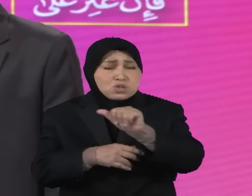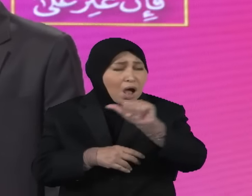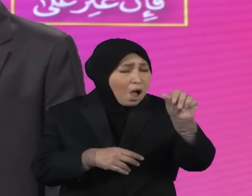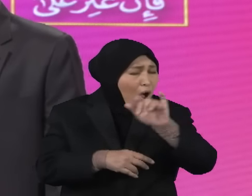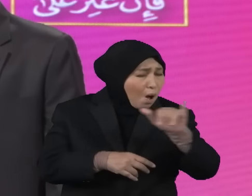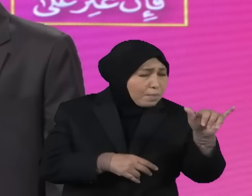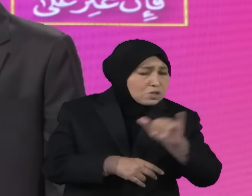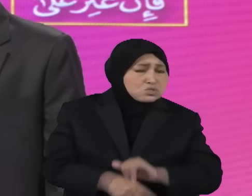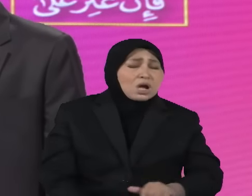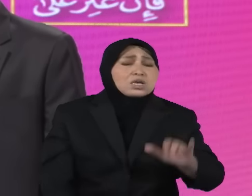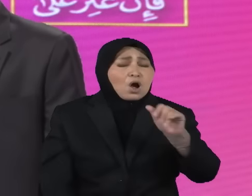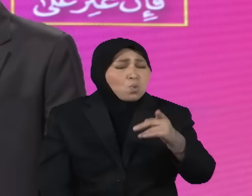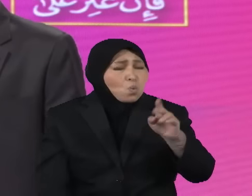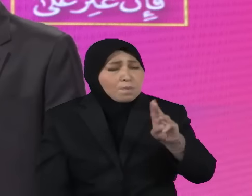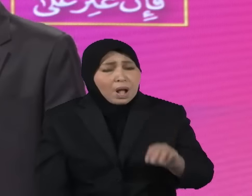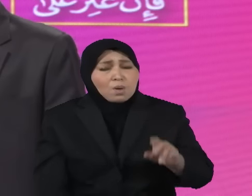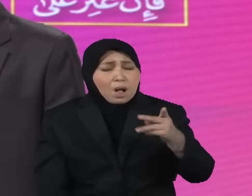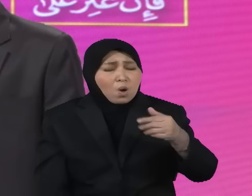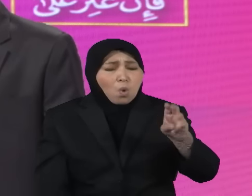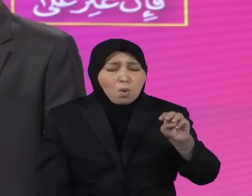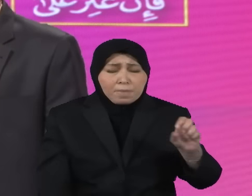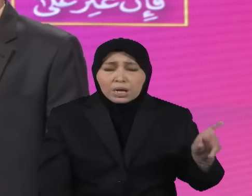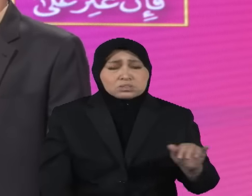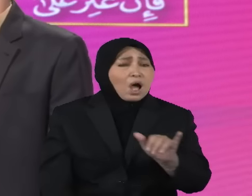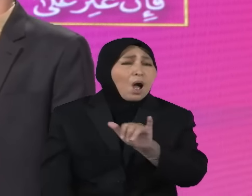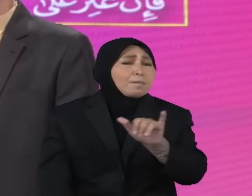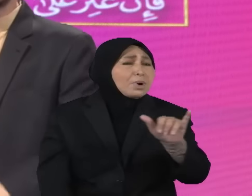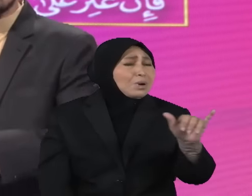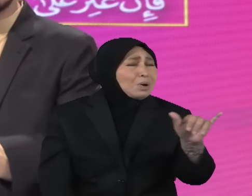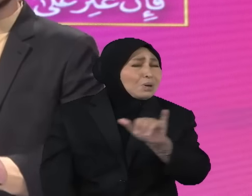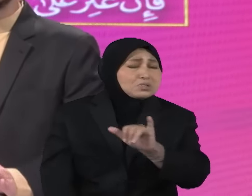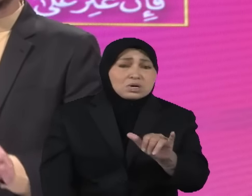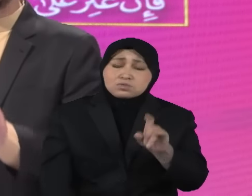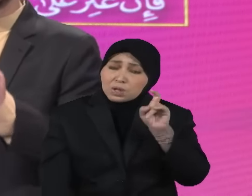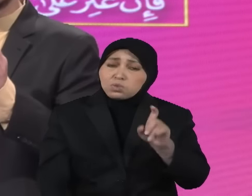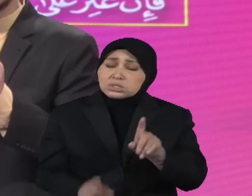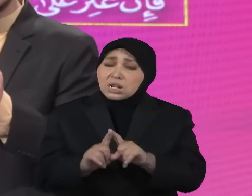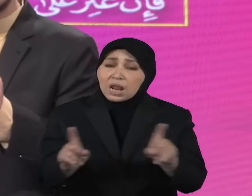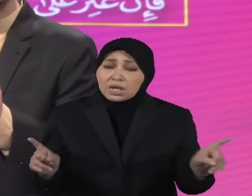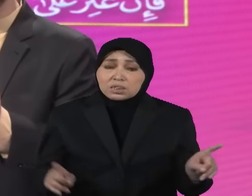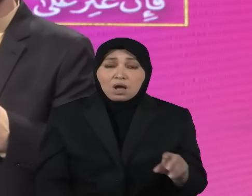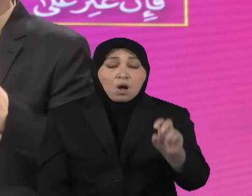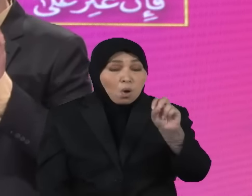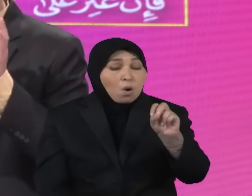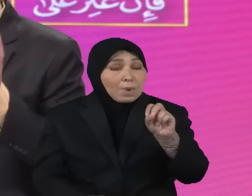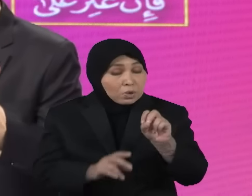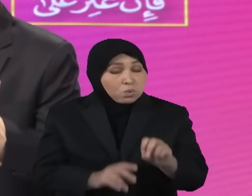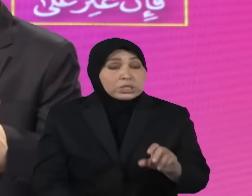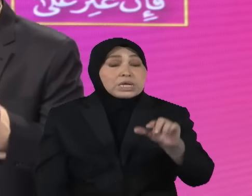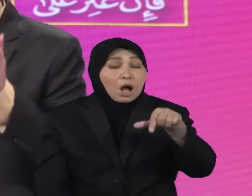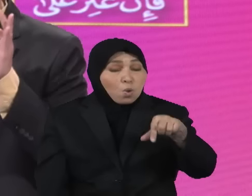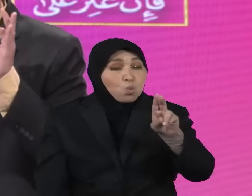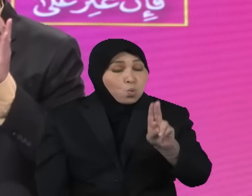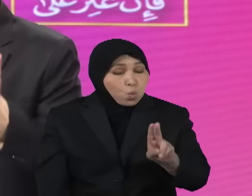je yaquma maqoma oh, sama aje patut lain kalau qaf bagi depan baru yaqu